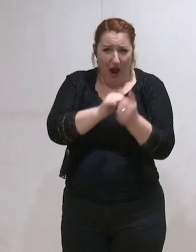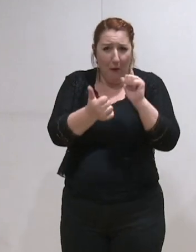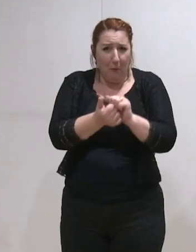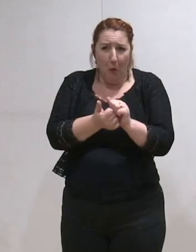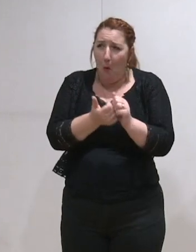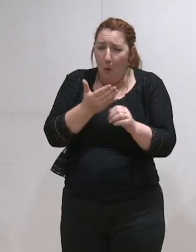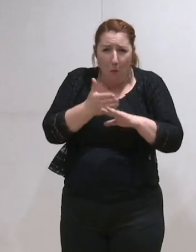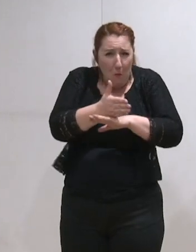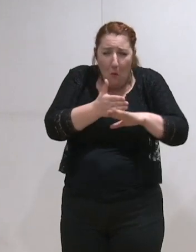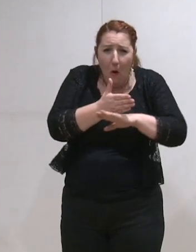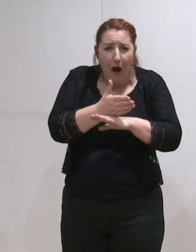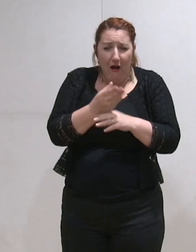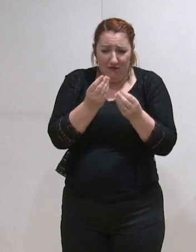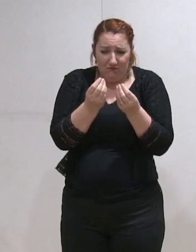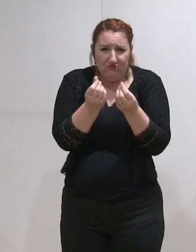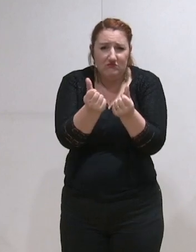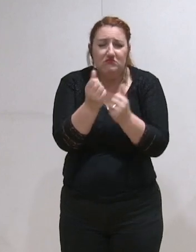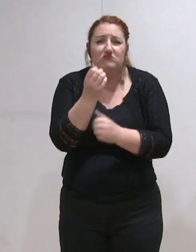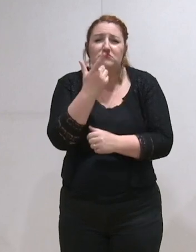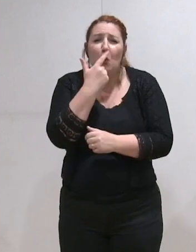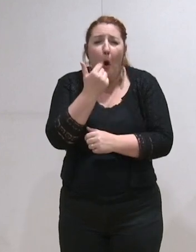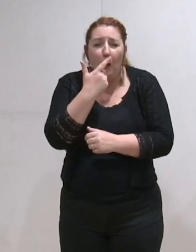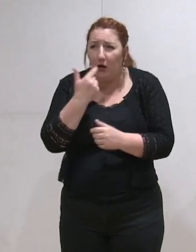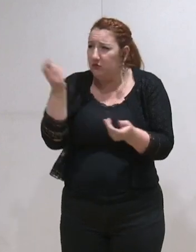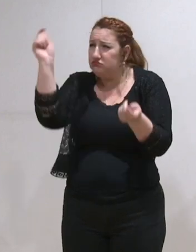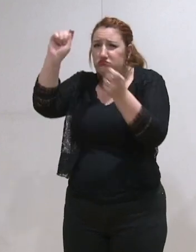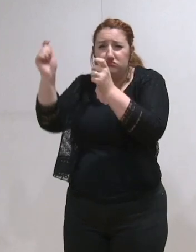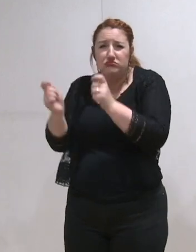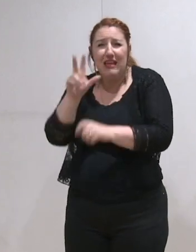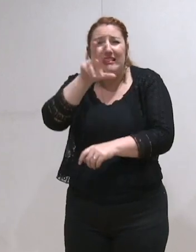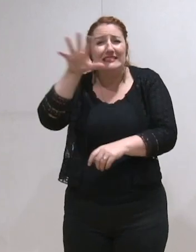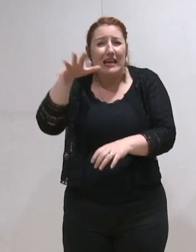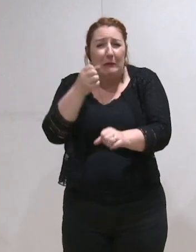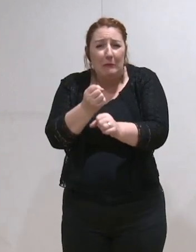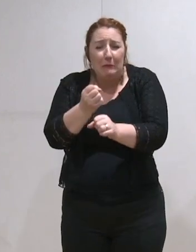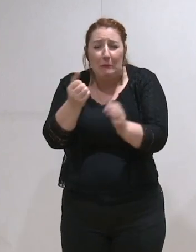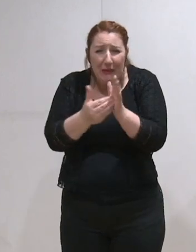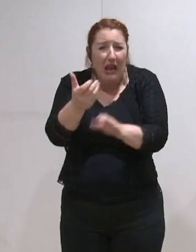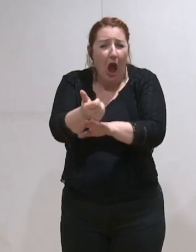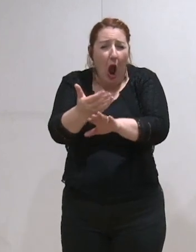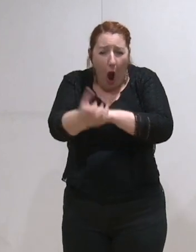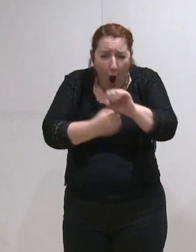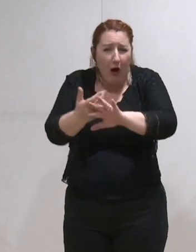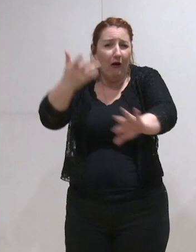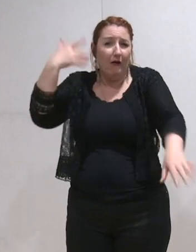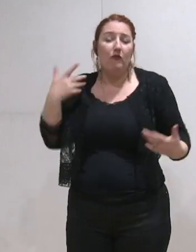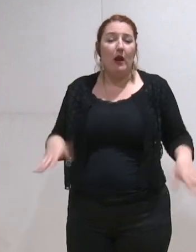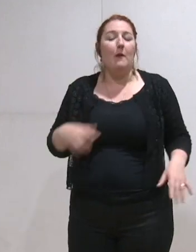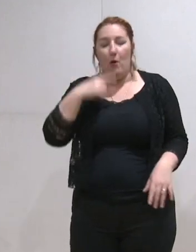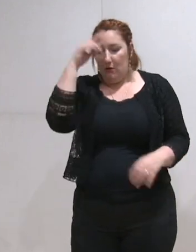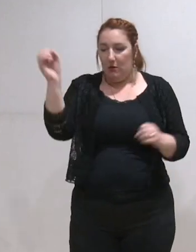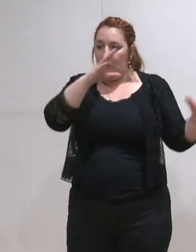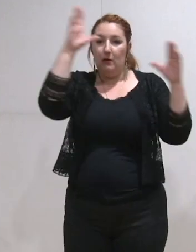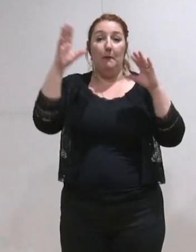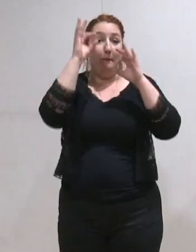d'ocre voilà ce qu'il savait faire il y a 35000 ans alors mes chers collègues moi me revient à l'esprit une pensée de Picasso B on en parlait